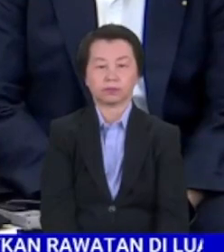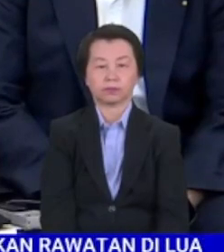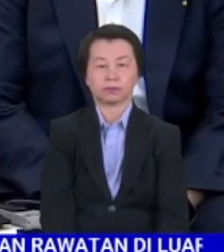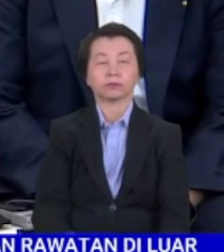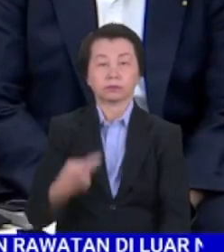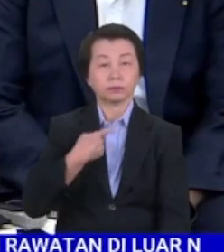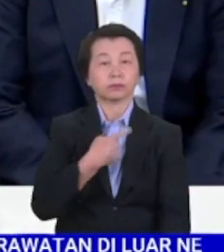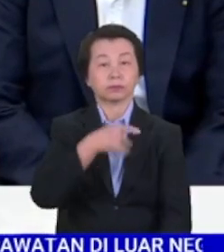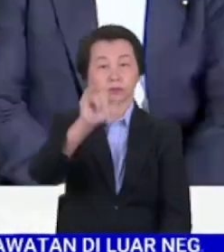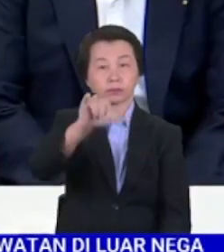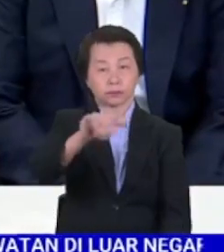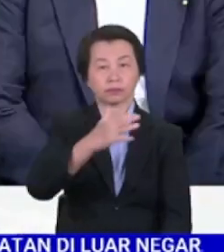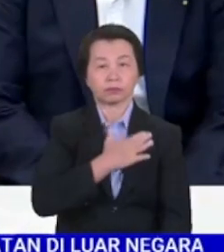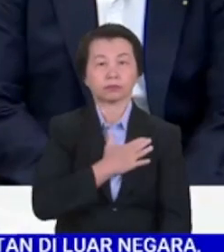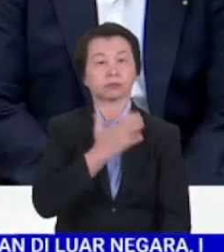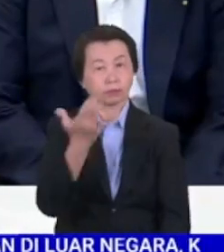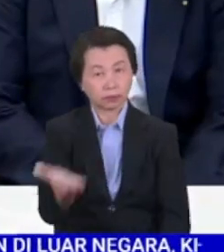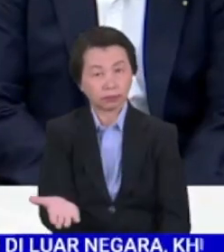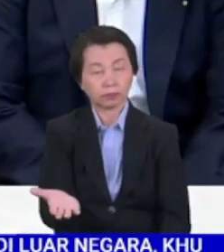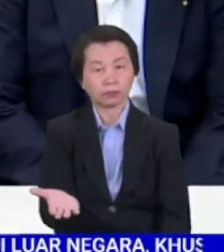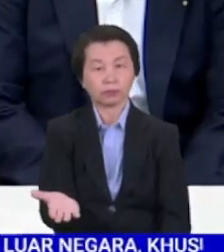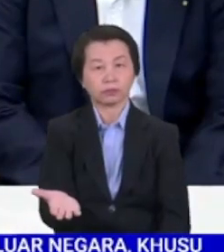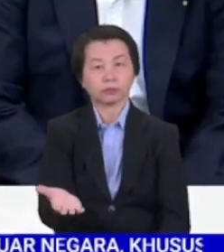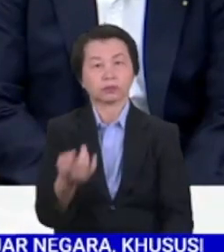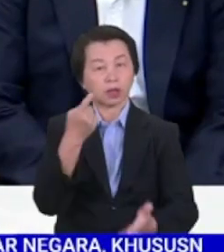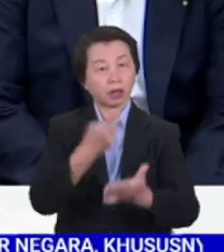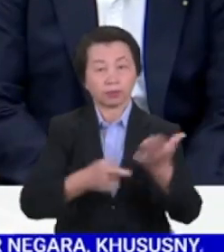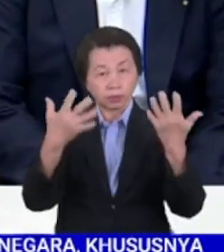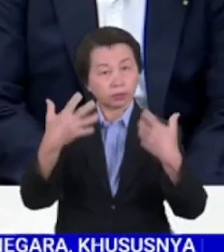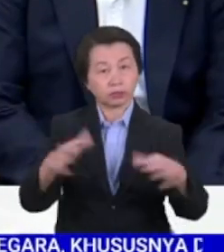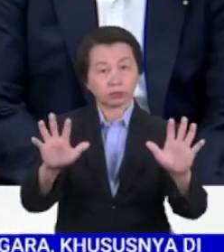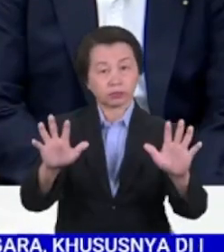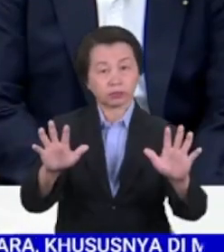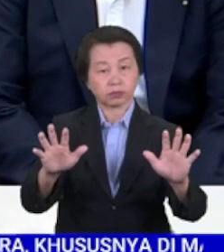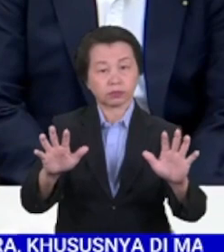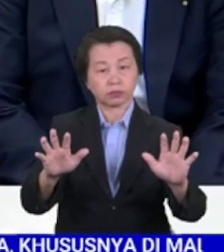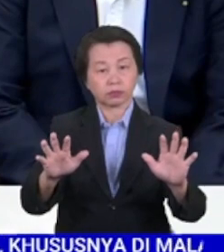Kami committed bahawa apa yang telah